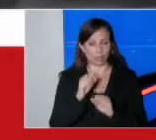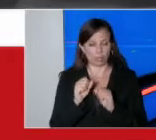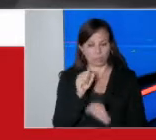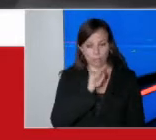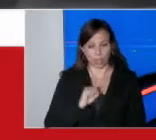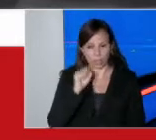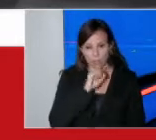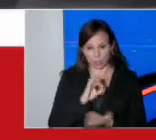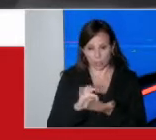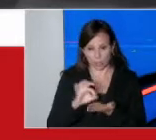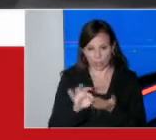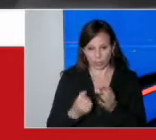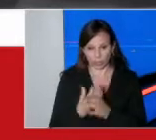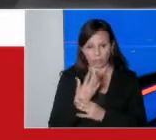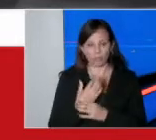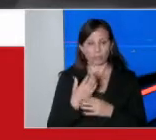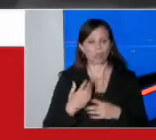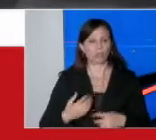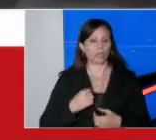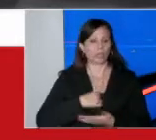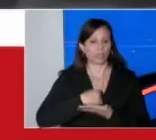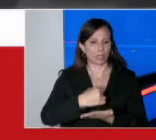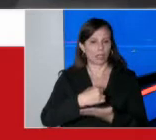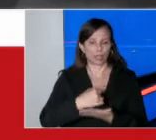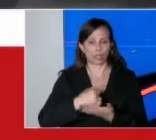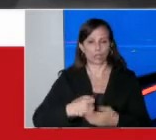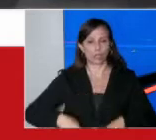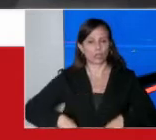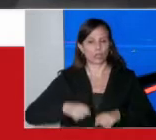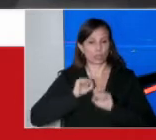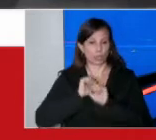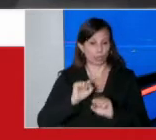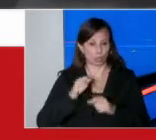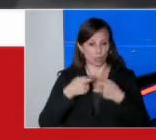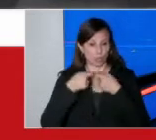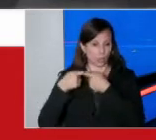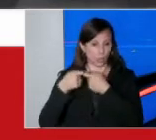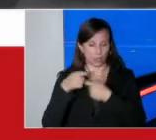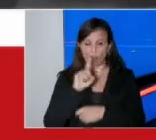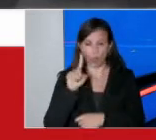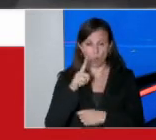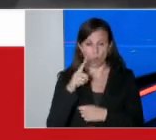אם תסתכל בתקציב של התרבות, היא תומכת בארגונים, אבל לא ביוצר עצמו.